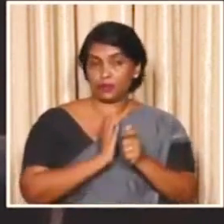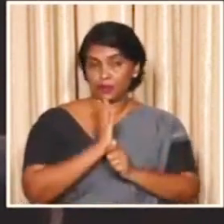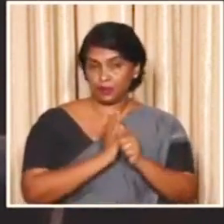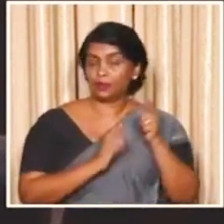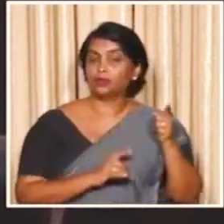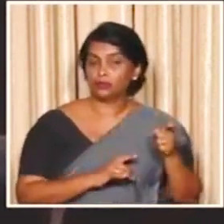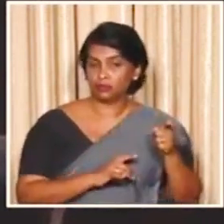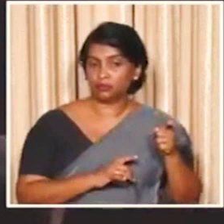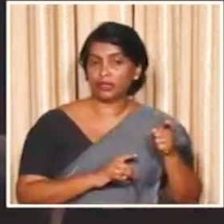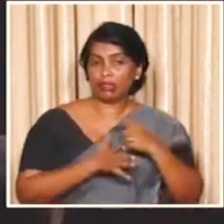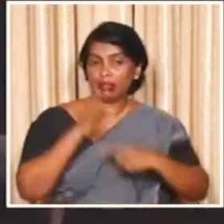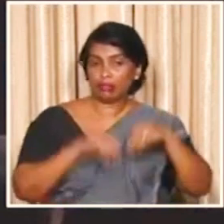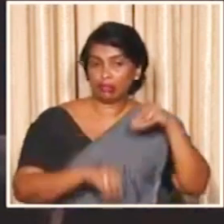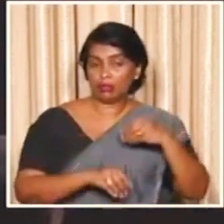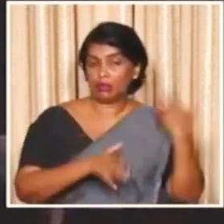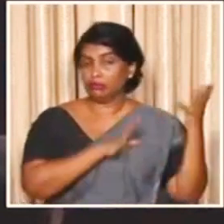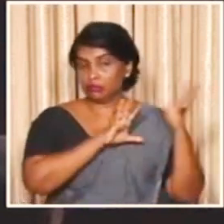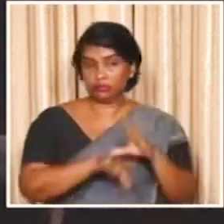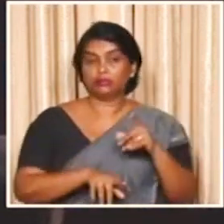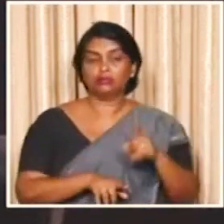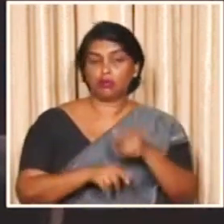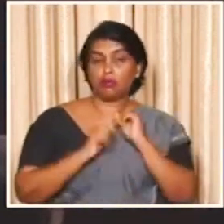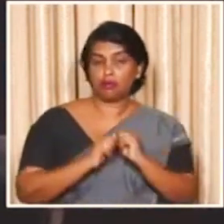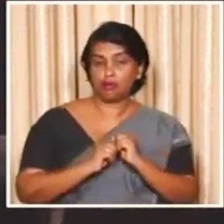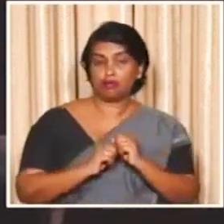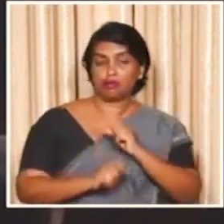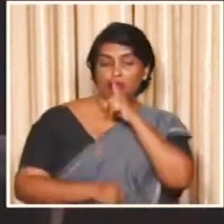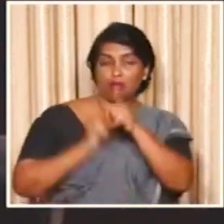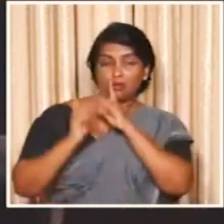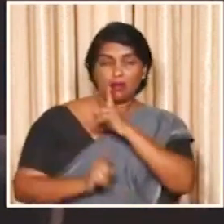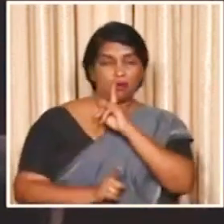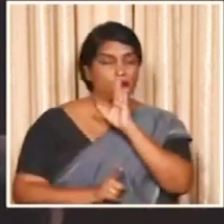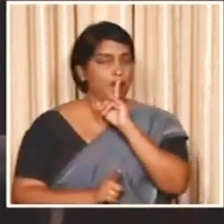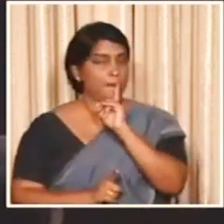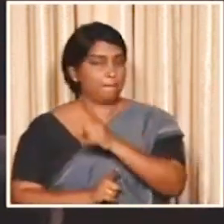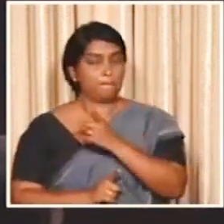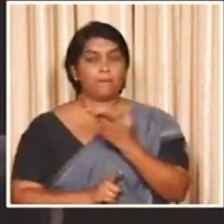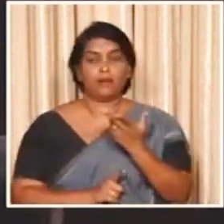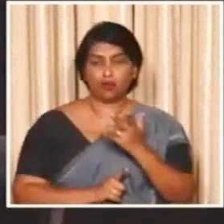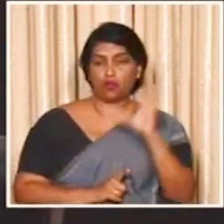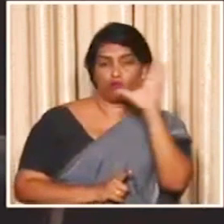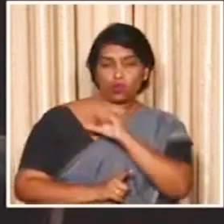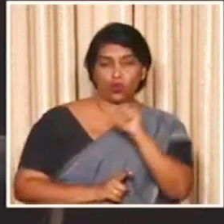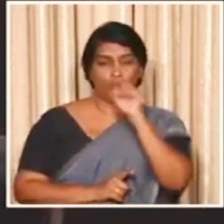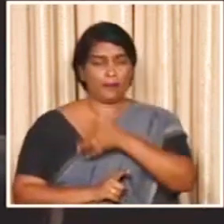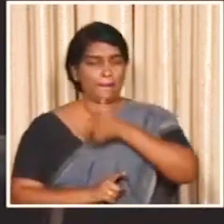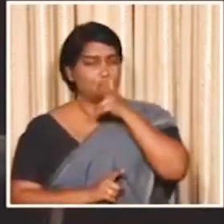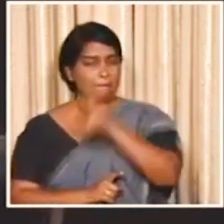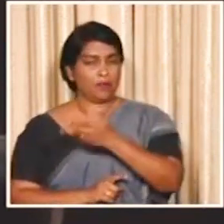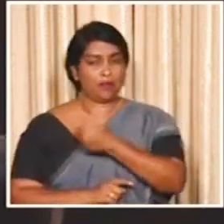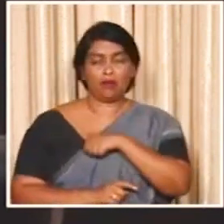මැරයෝ ඒ දේශපාලඥ සමග ආපු මැරයෝ කොහොමද පරිභව කළේ කොහොමද සම්පූර්ණයෙන්ම කුණු හර්පෙන්